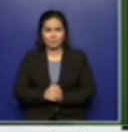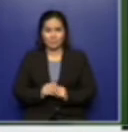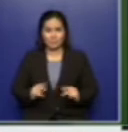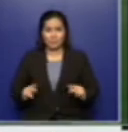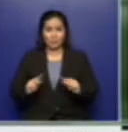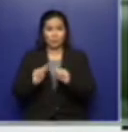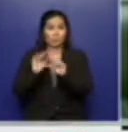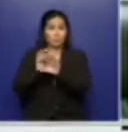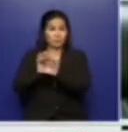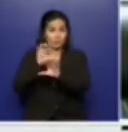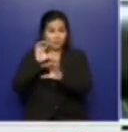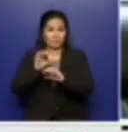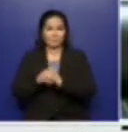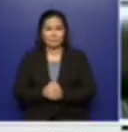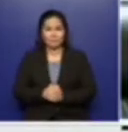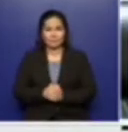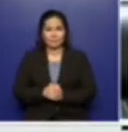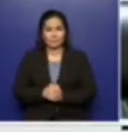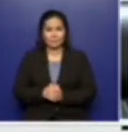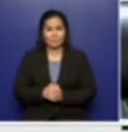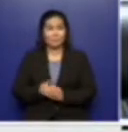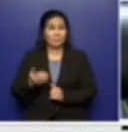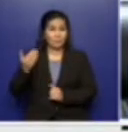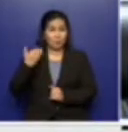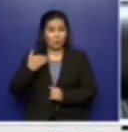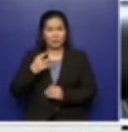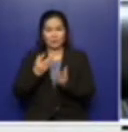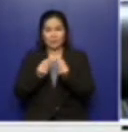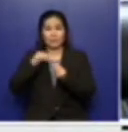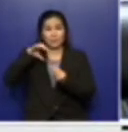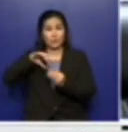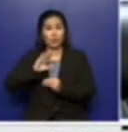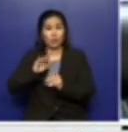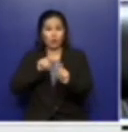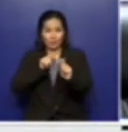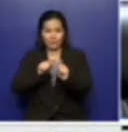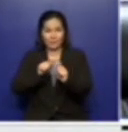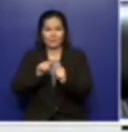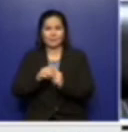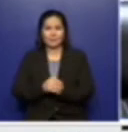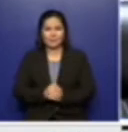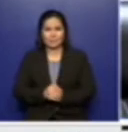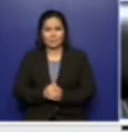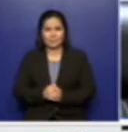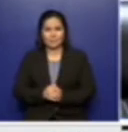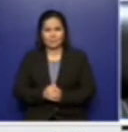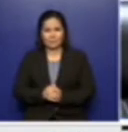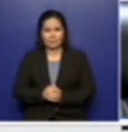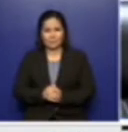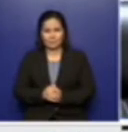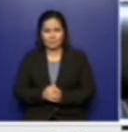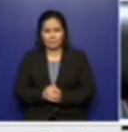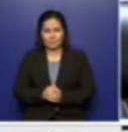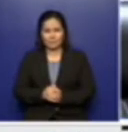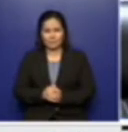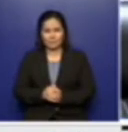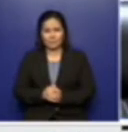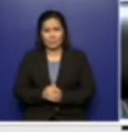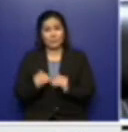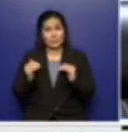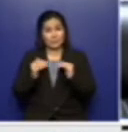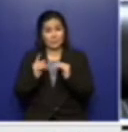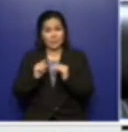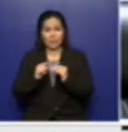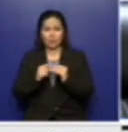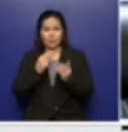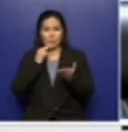งมหาดไทยเมื่อก่อนนี้สำนักงานที่ดินอำเภอสามารถที่จะดำเนินการออกหนังสือรับร